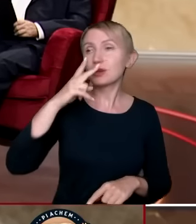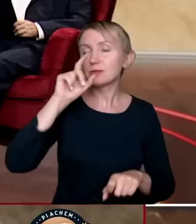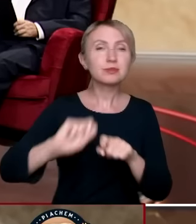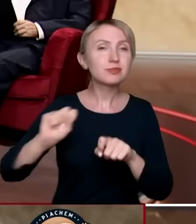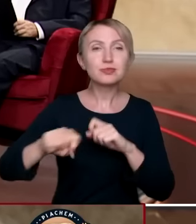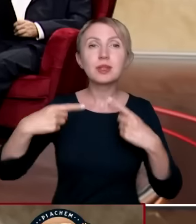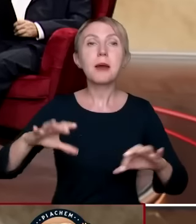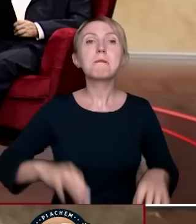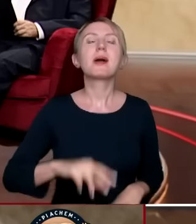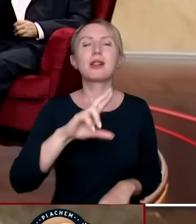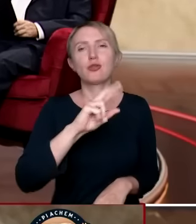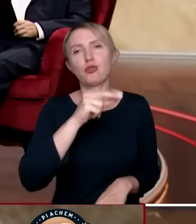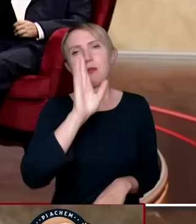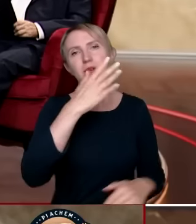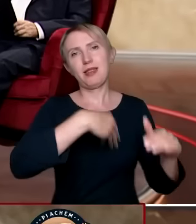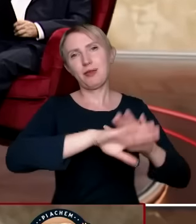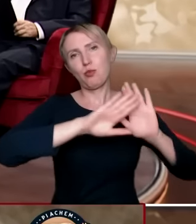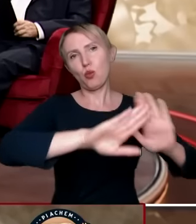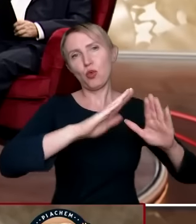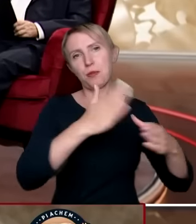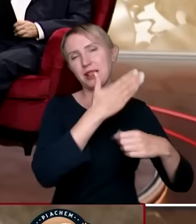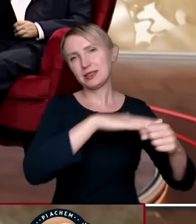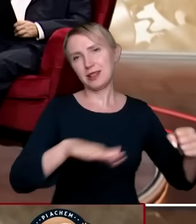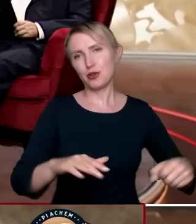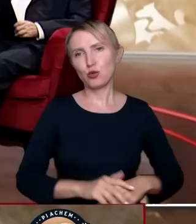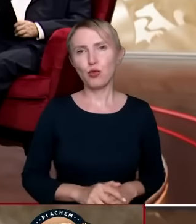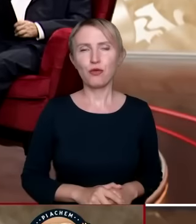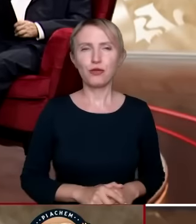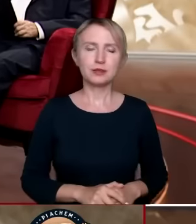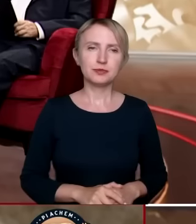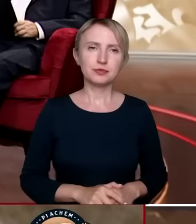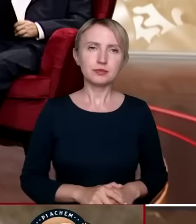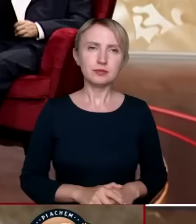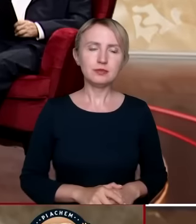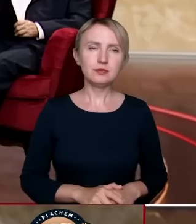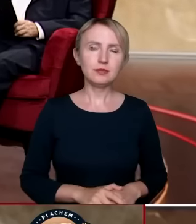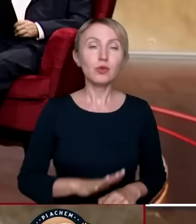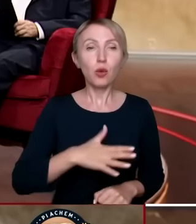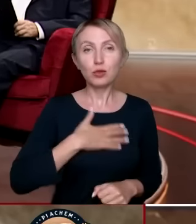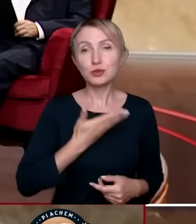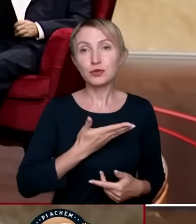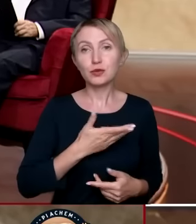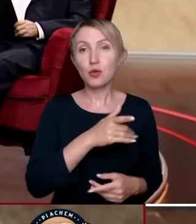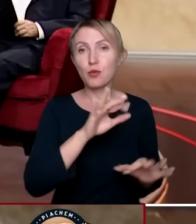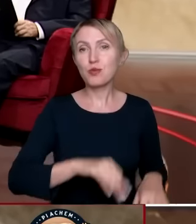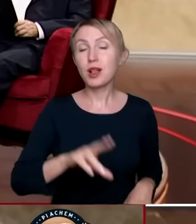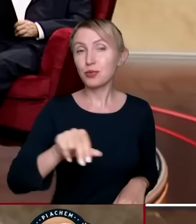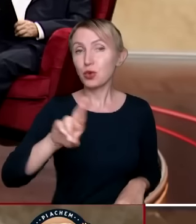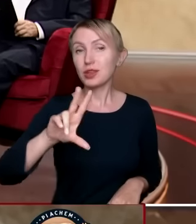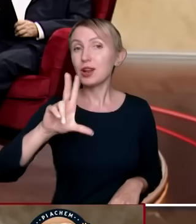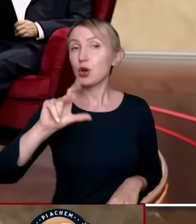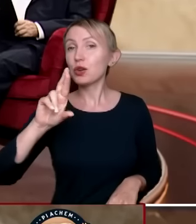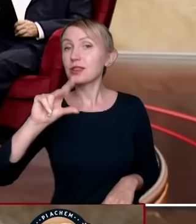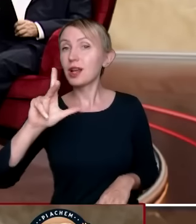że pan Romanowski ma ten immunitet międzynarodowy, który o dziwo tu się bardzo pan Bodnar i pan Korneluk